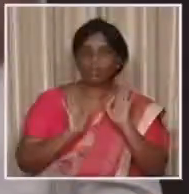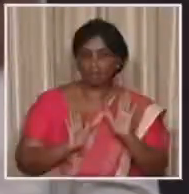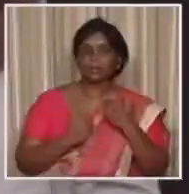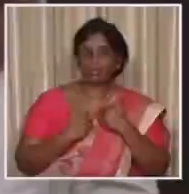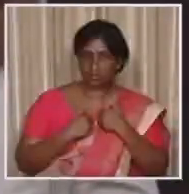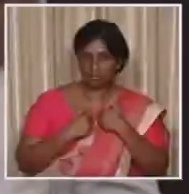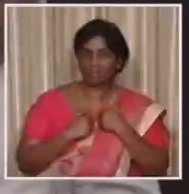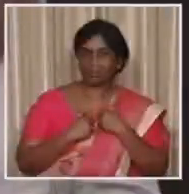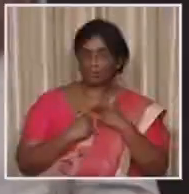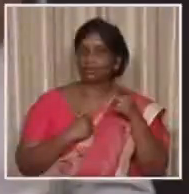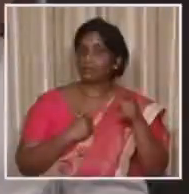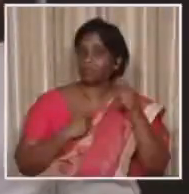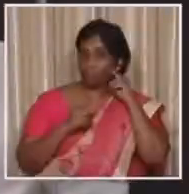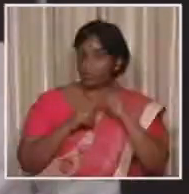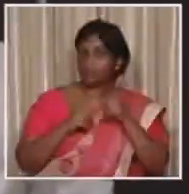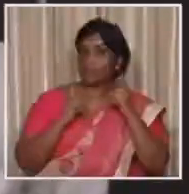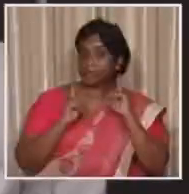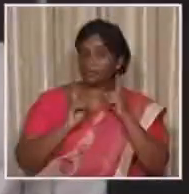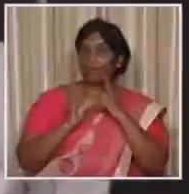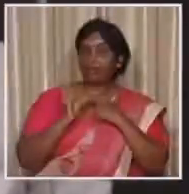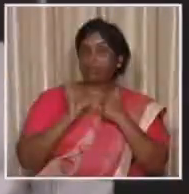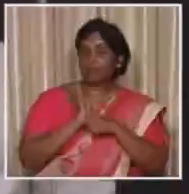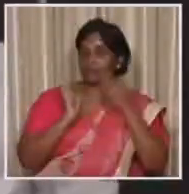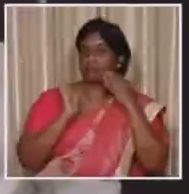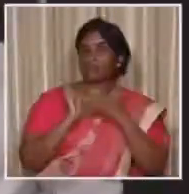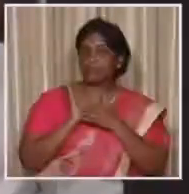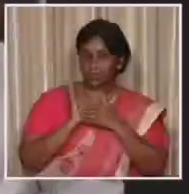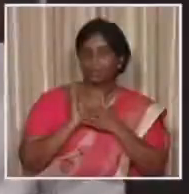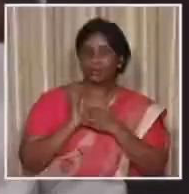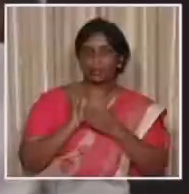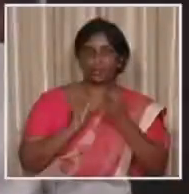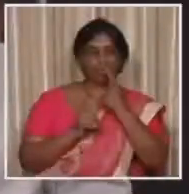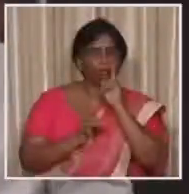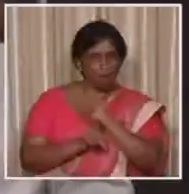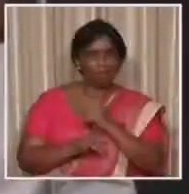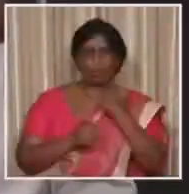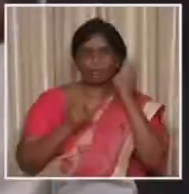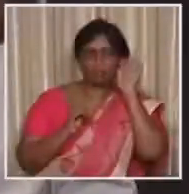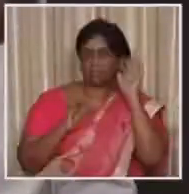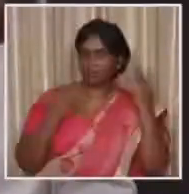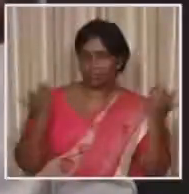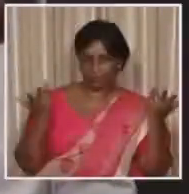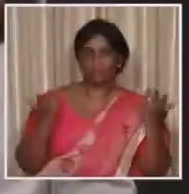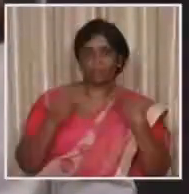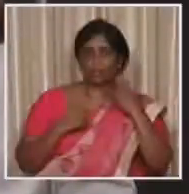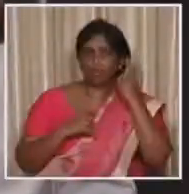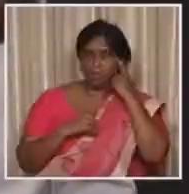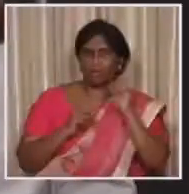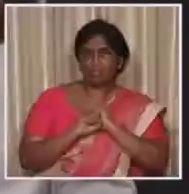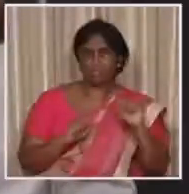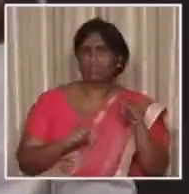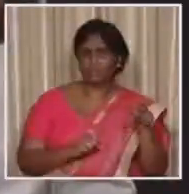taum is sambandhe krida anti corruption unit te kere me ko vartha vela di nonda dekine ko mata taum vartha vela ne man danne tarminge